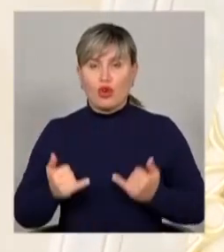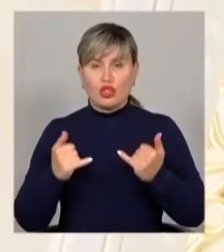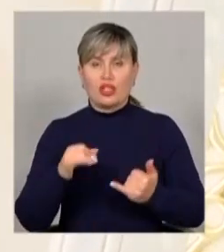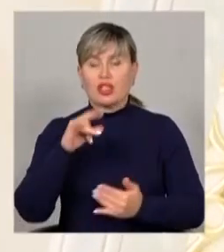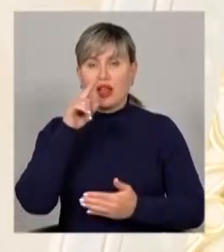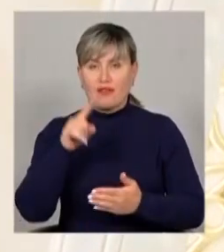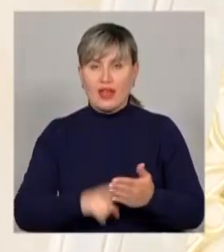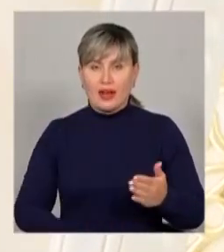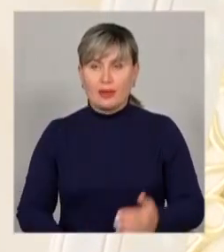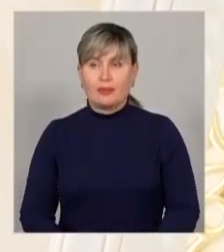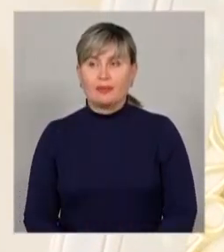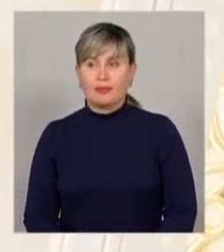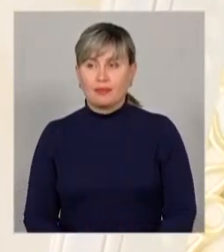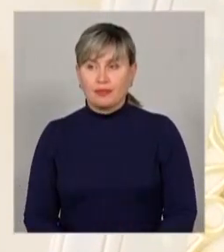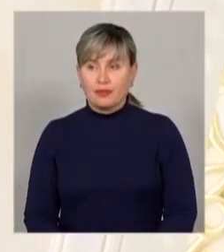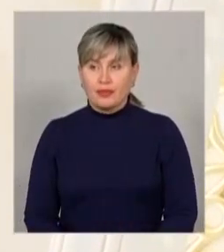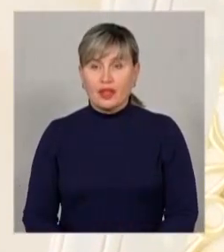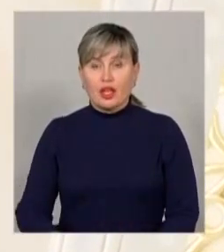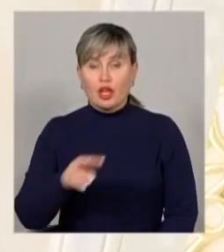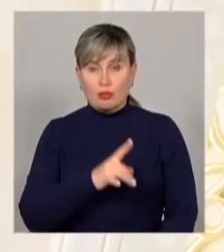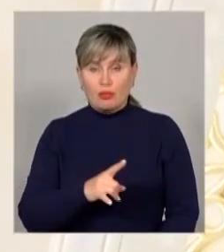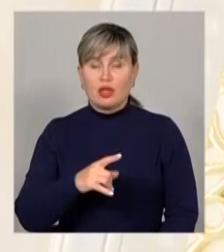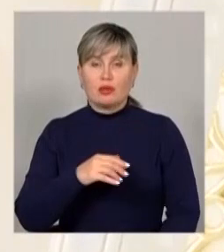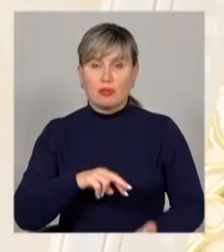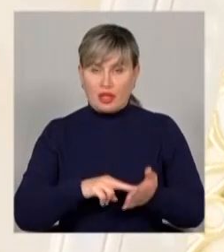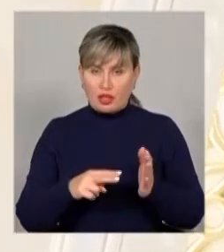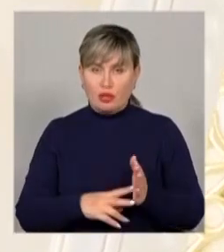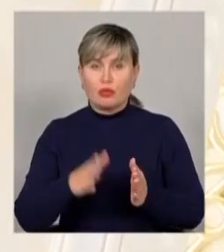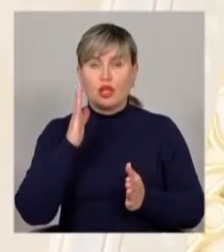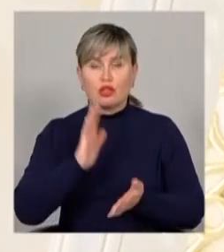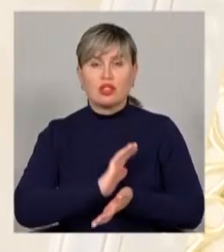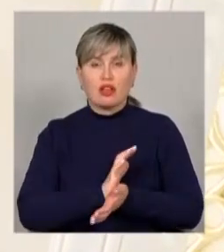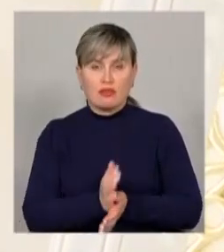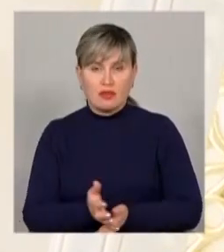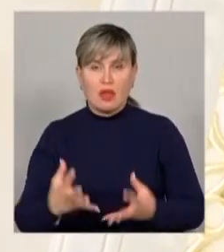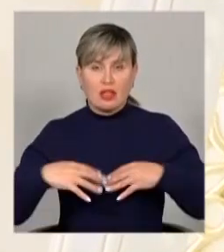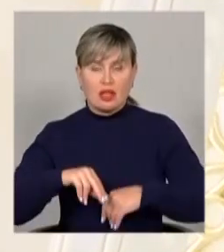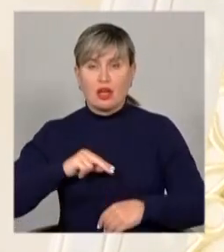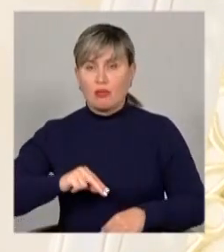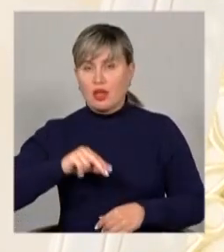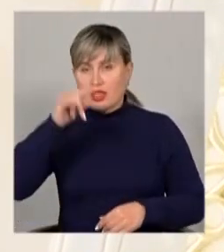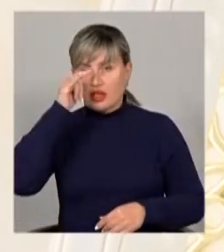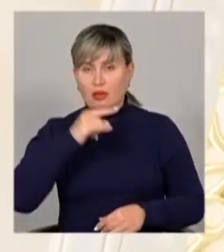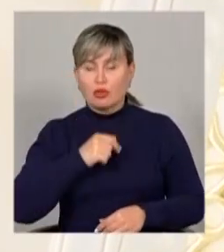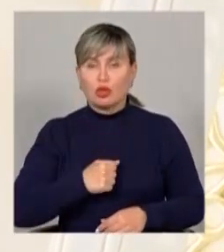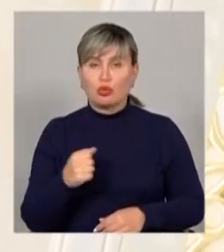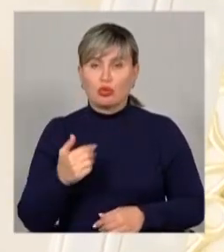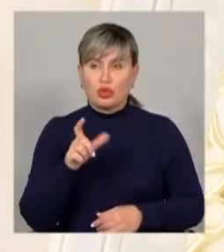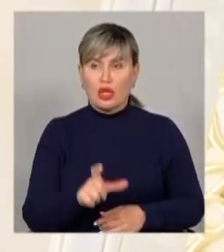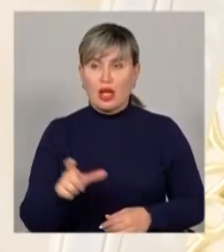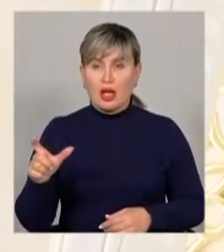доверия. Мы настроены на дальнейшую тесную совместную работу с казахстанскими друзьями